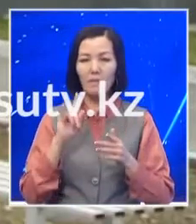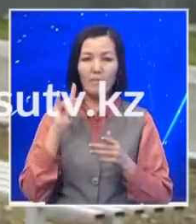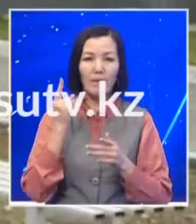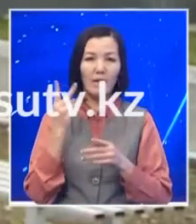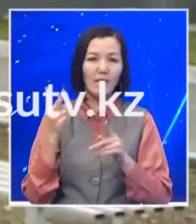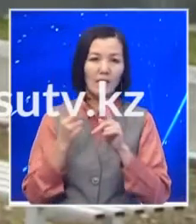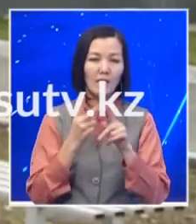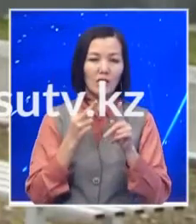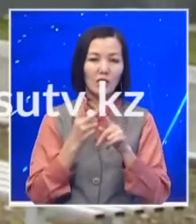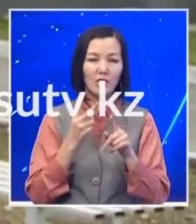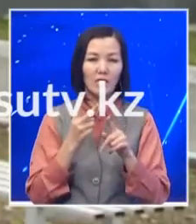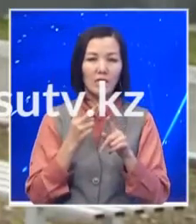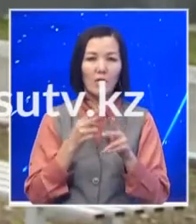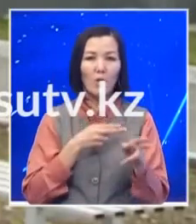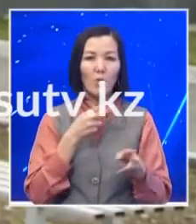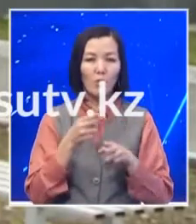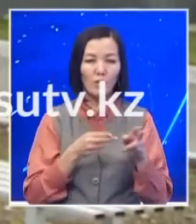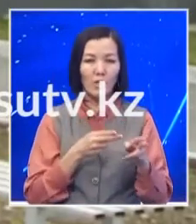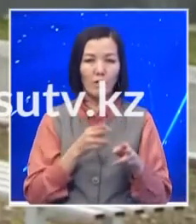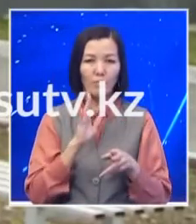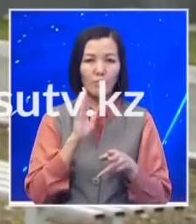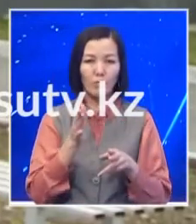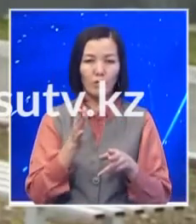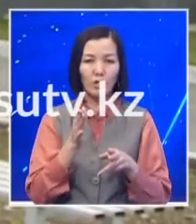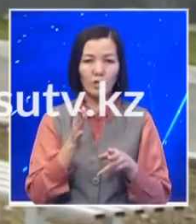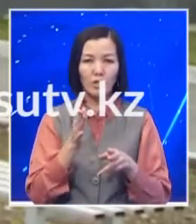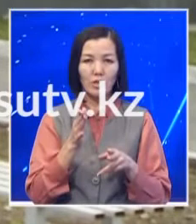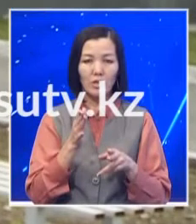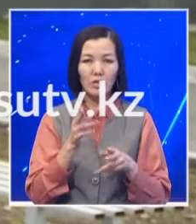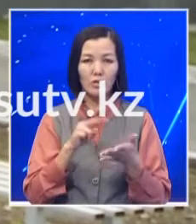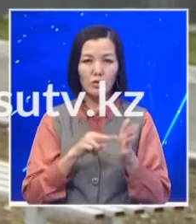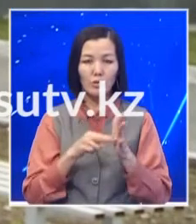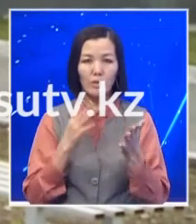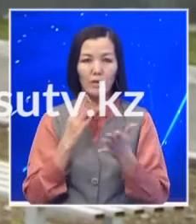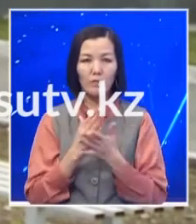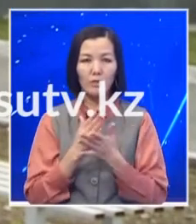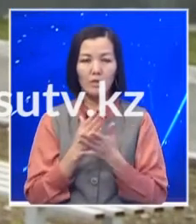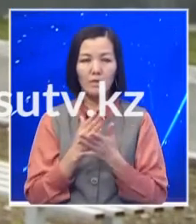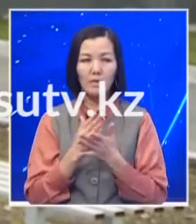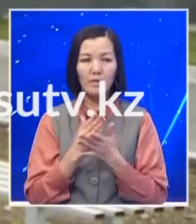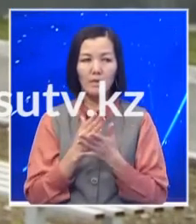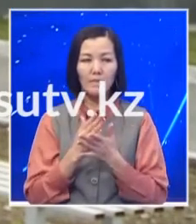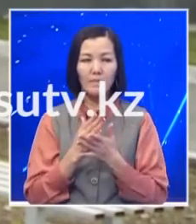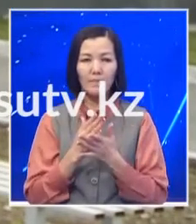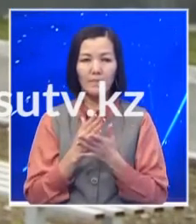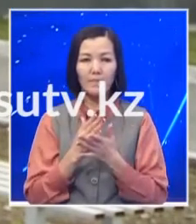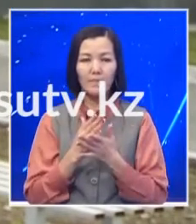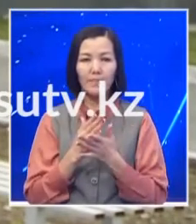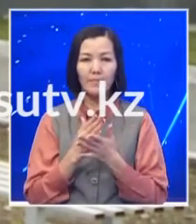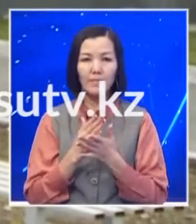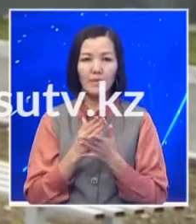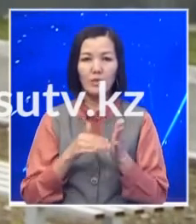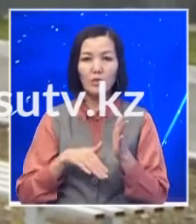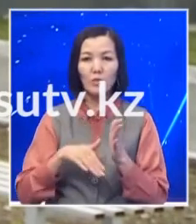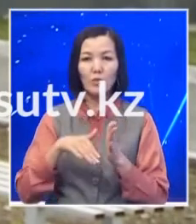екінші кезең отаның екінші кезеңі жоспарлануда. Оны кішкене өскеннен